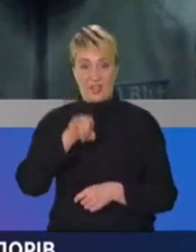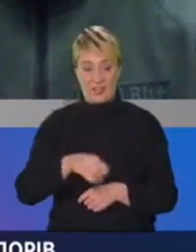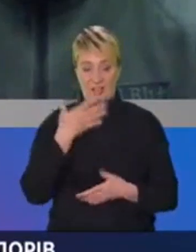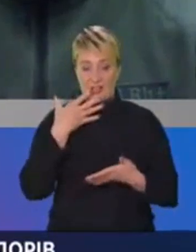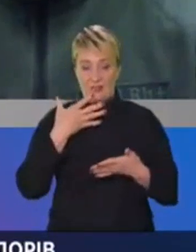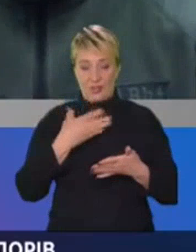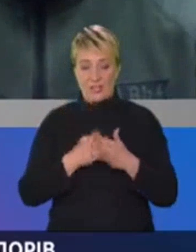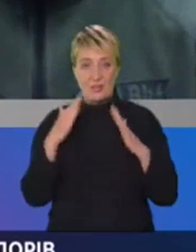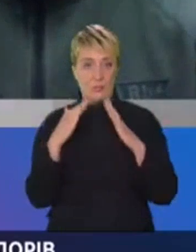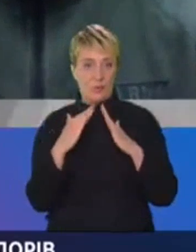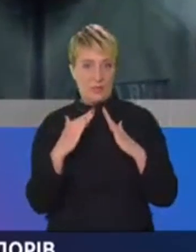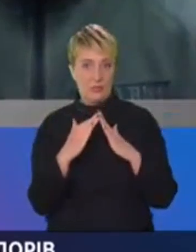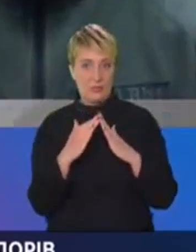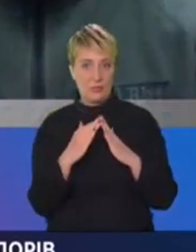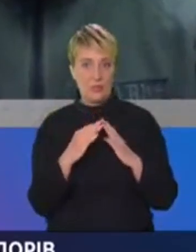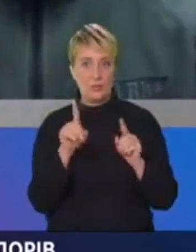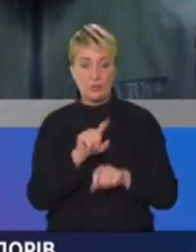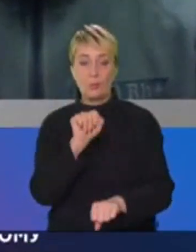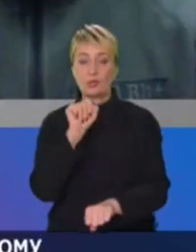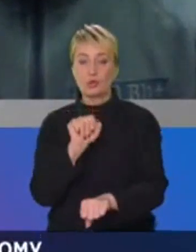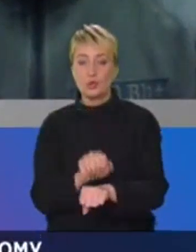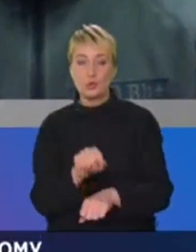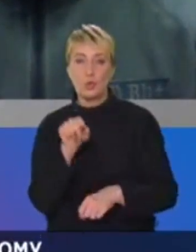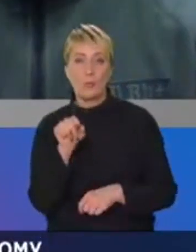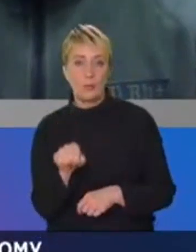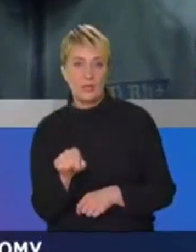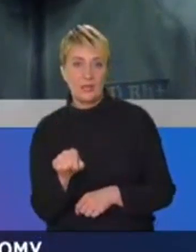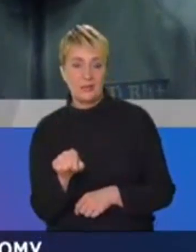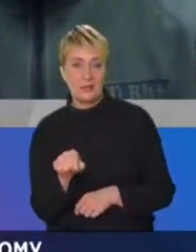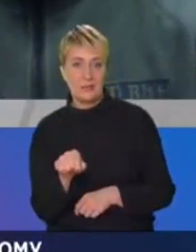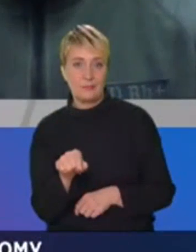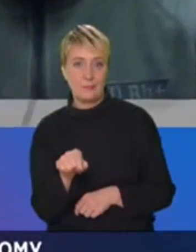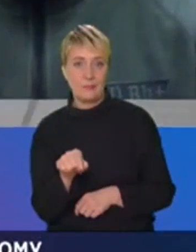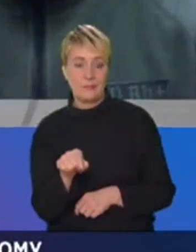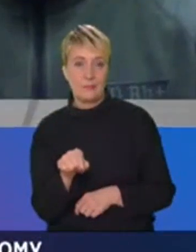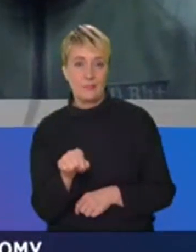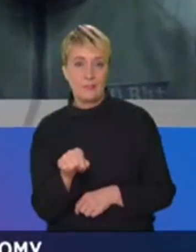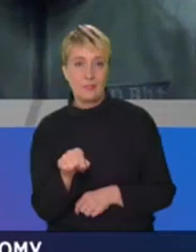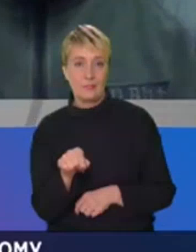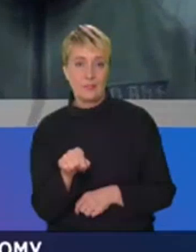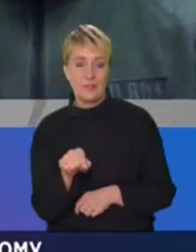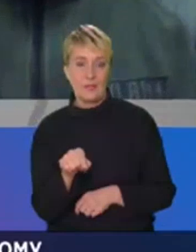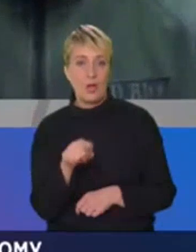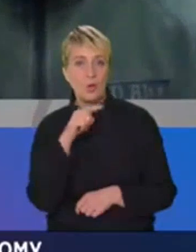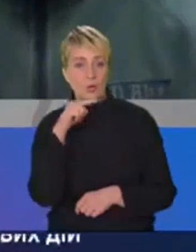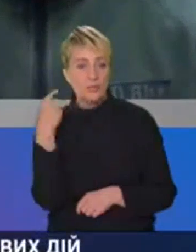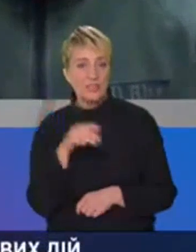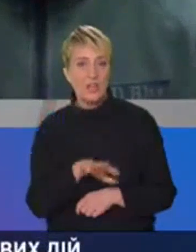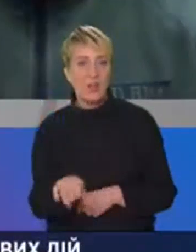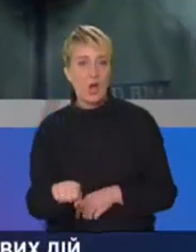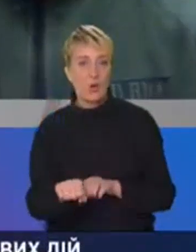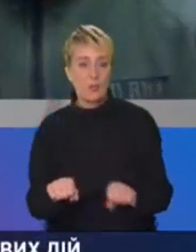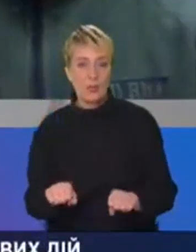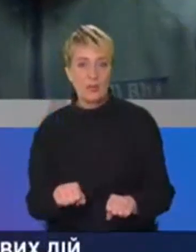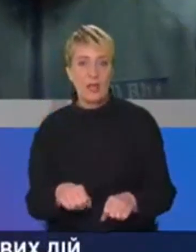з російської рушниці, щоб зупинити добре озброєний загін російського окупанта. Достатньо